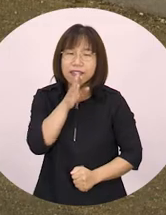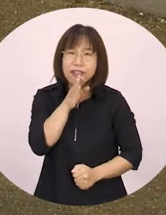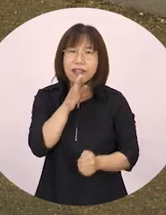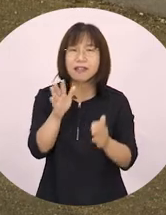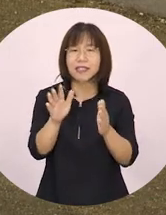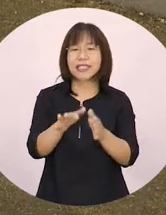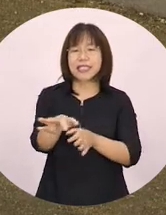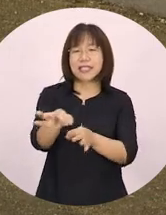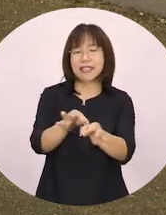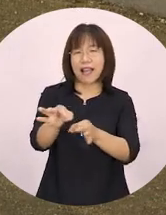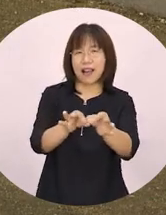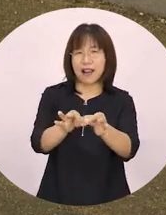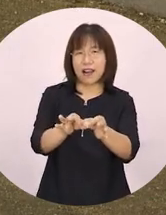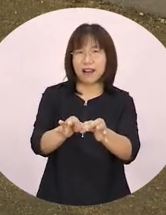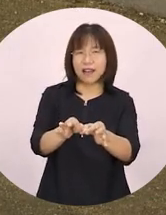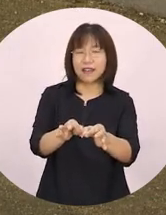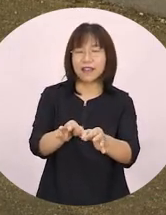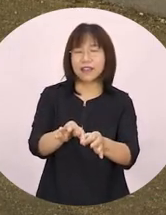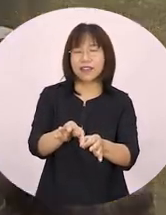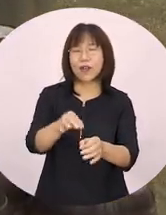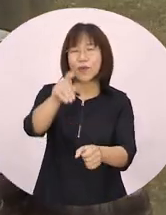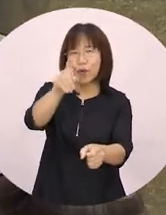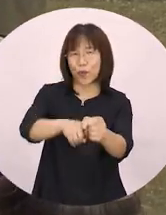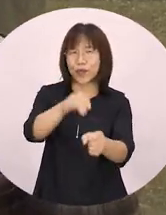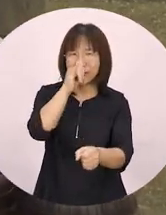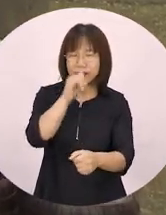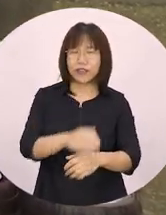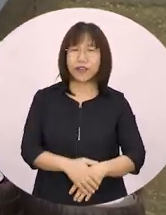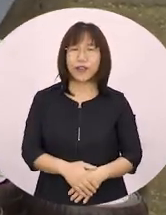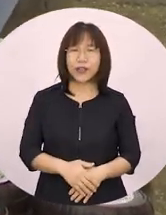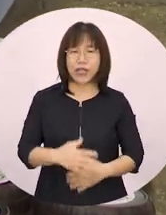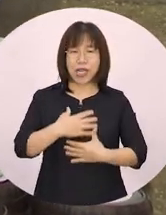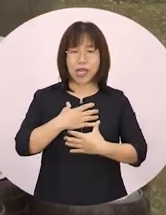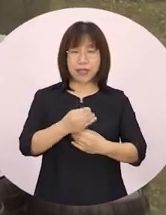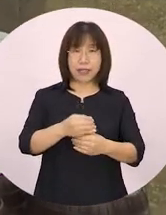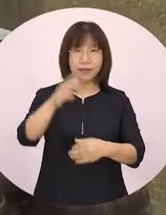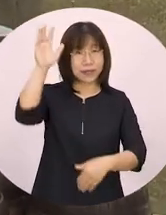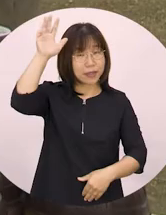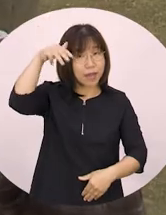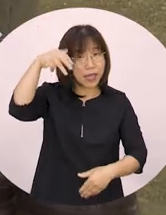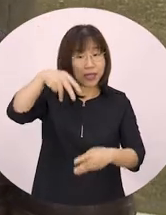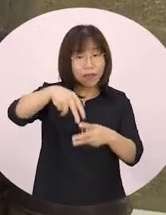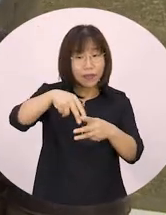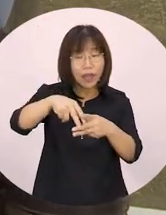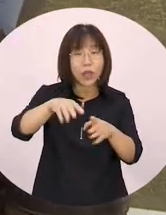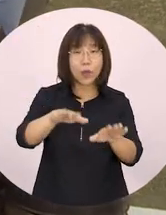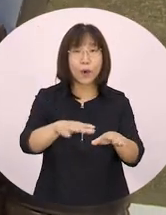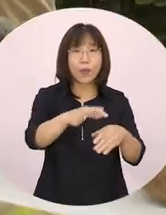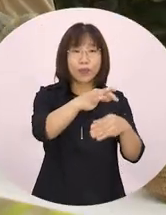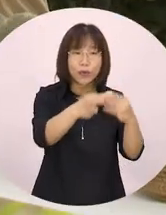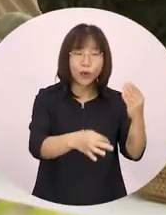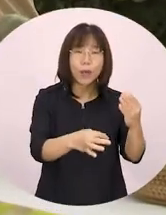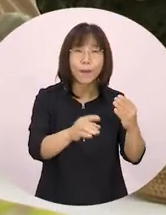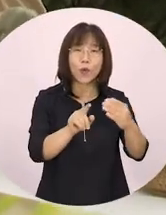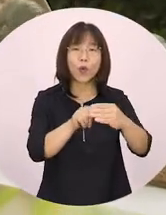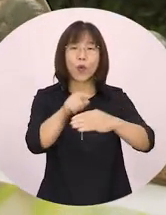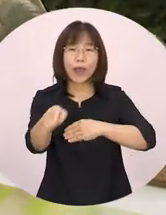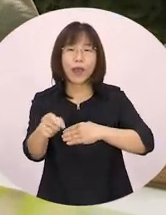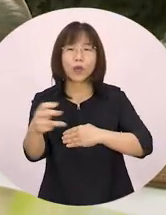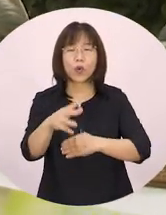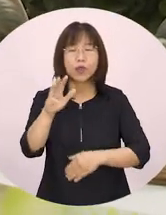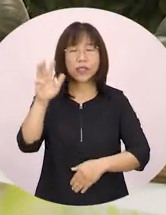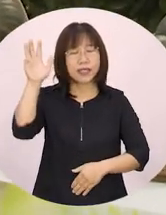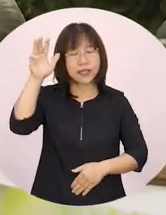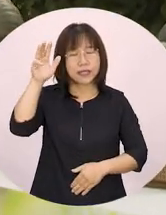게 저희의 목표라고 말씀드릴 수 있겠습니다. 한편 강서구 치매안심센터에서는 이번 프로젝트 외에도 지역 내